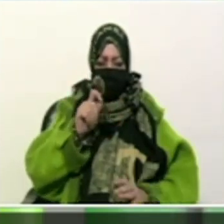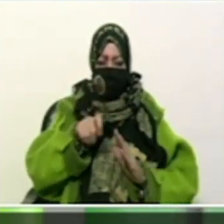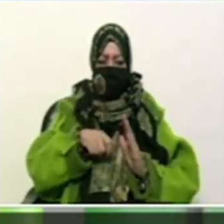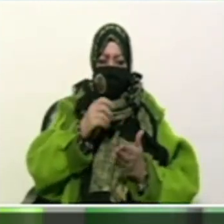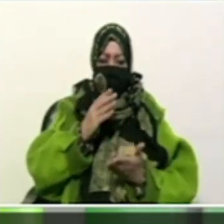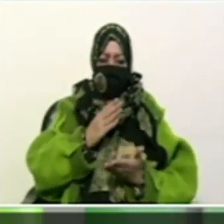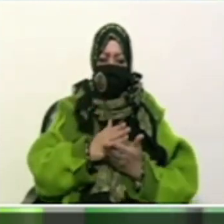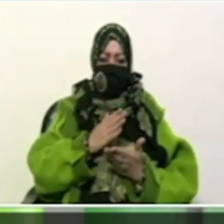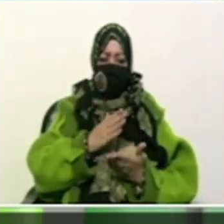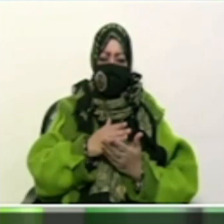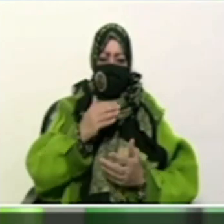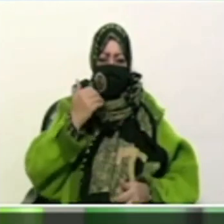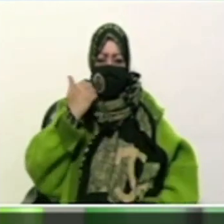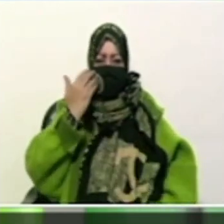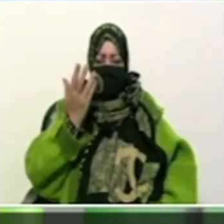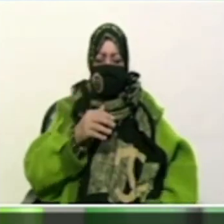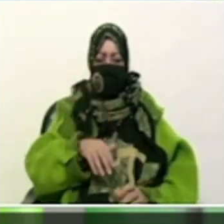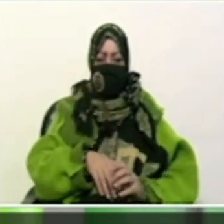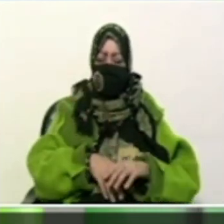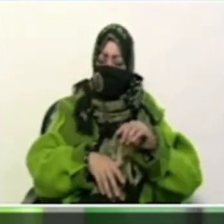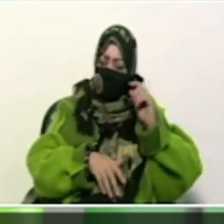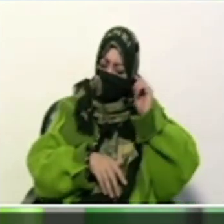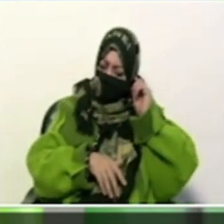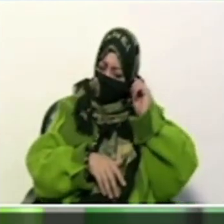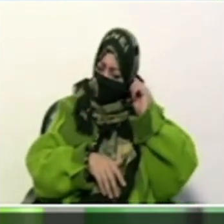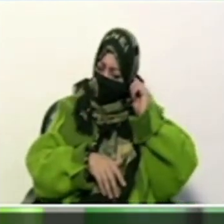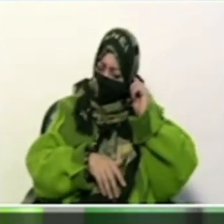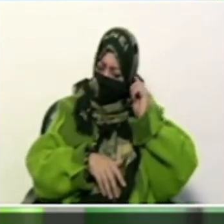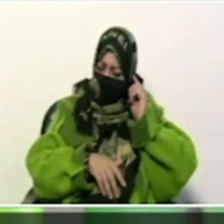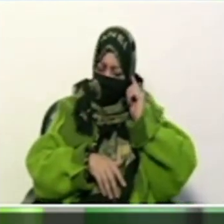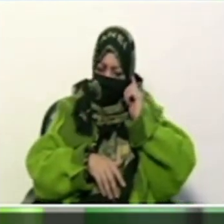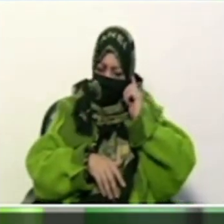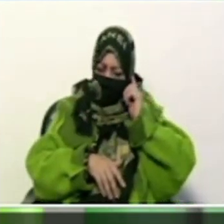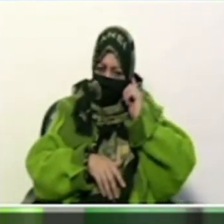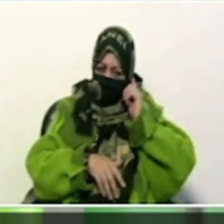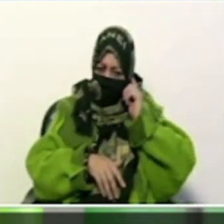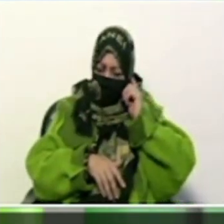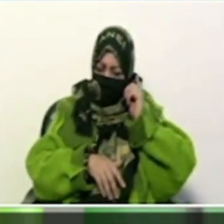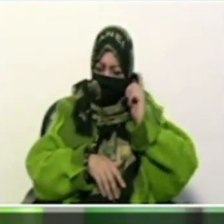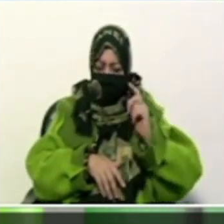القيامه بارك الله فيك نعم بارك الله فيك جزاك خيرا اخ سالم بارك الله فيك